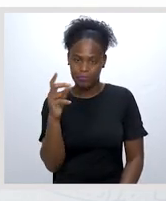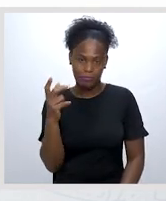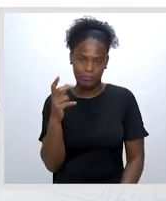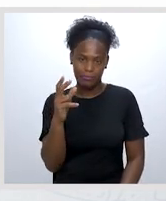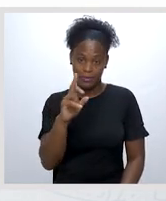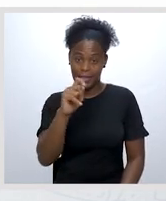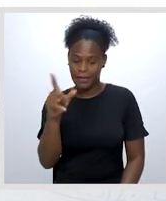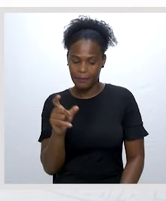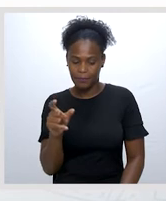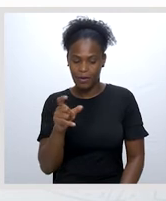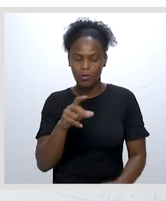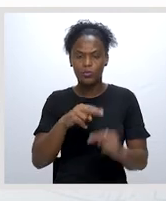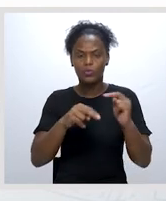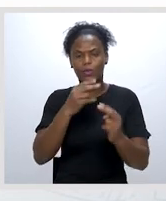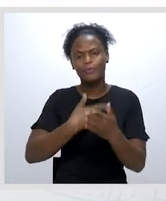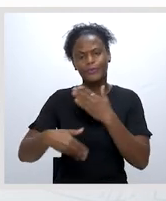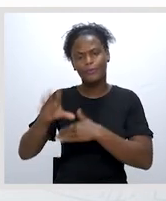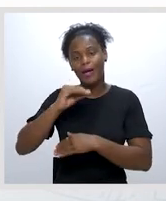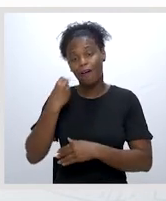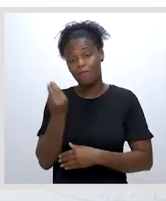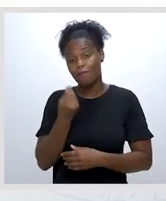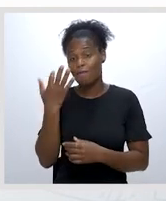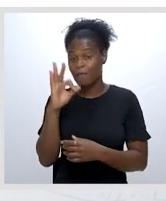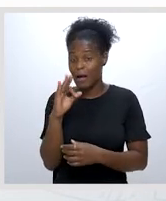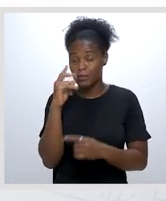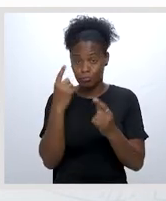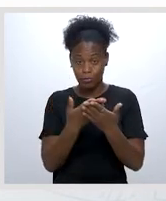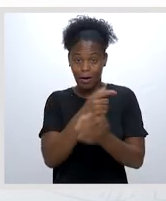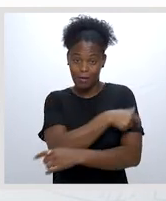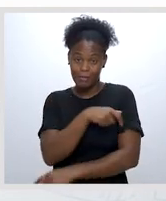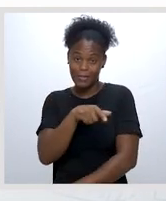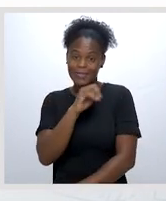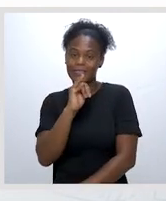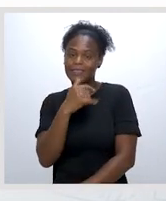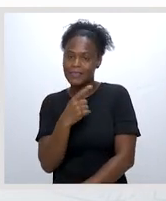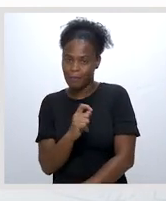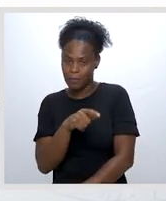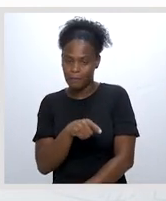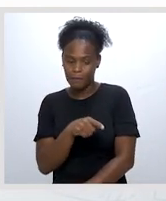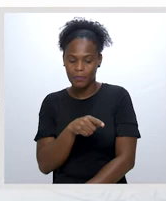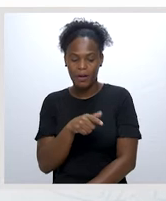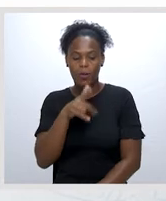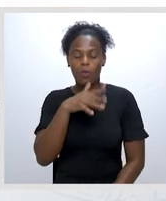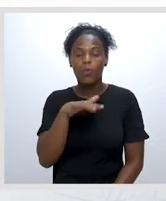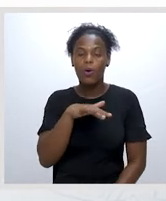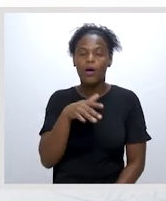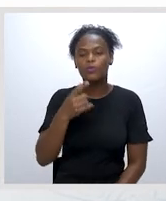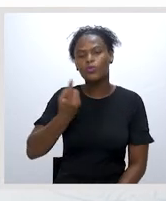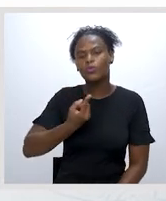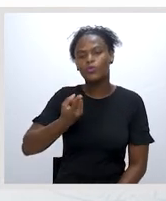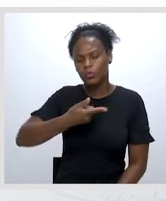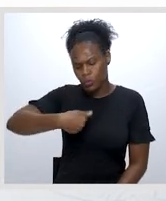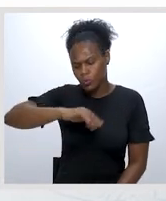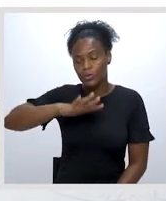Les monuments les plus célèbres de France sont représentés sur ce site. Donc, ici, c'est le lieu où on est.